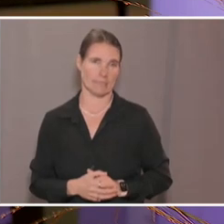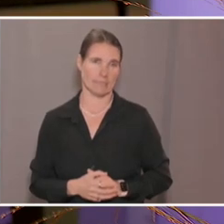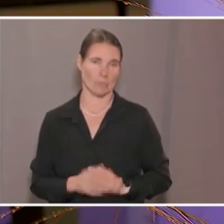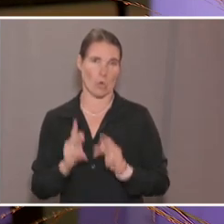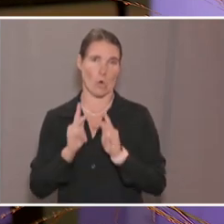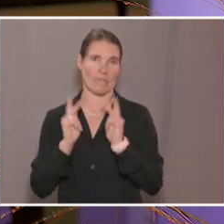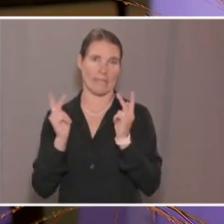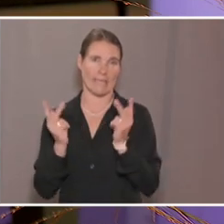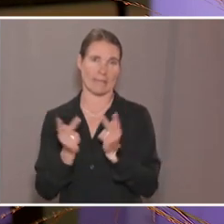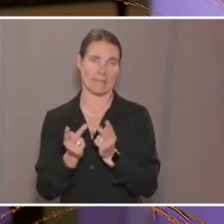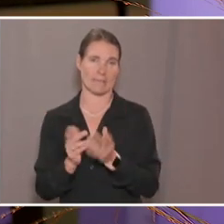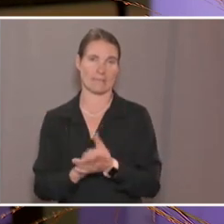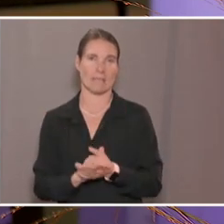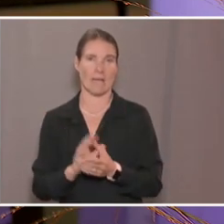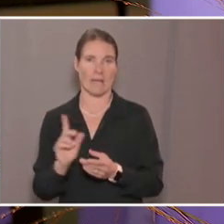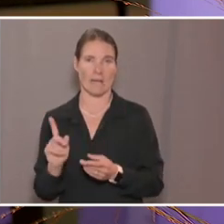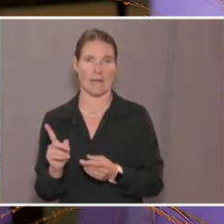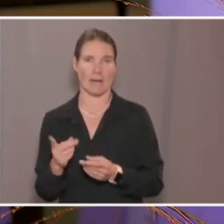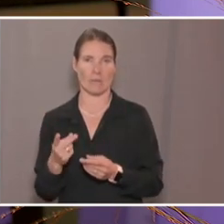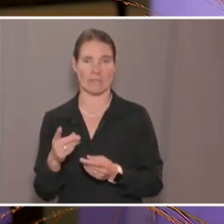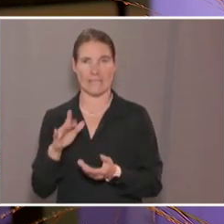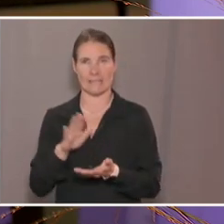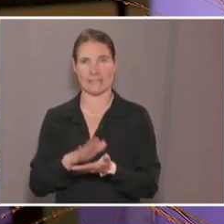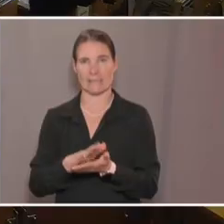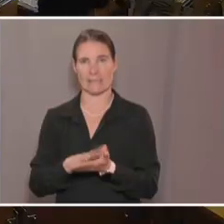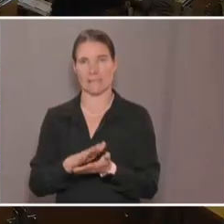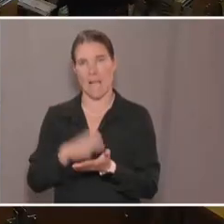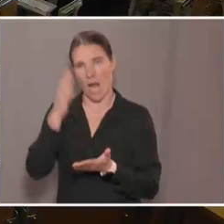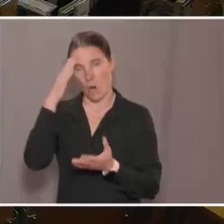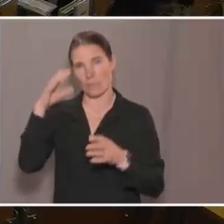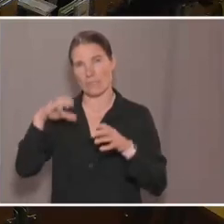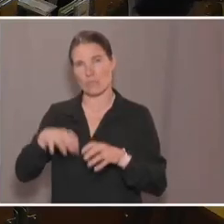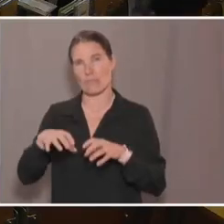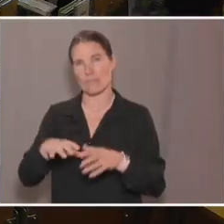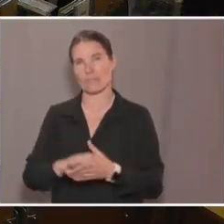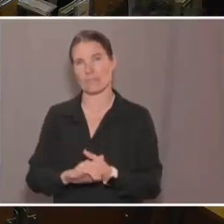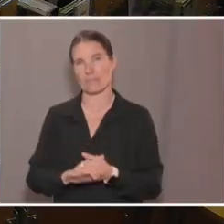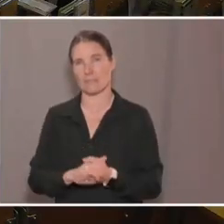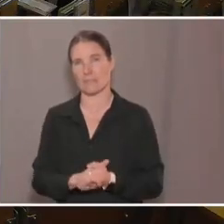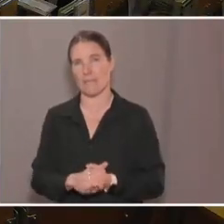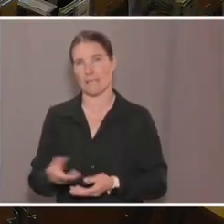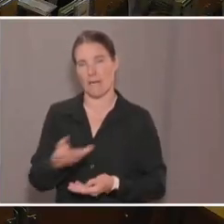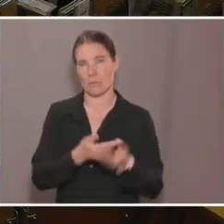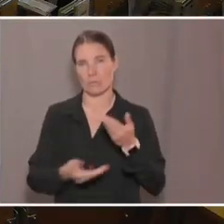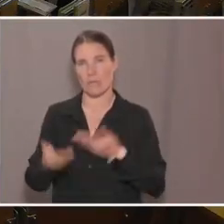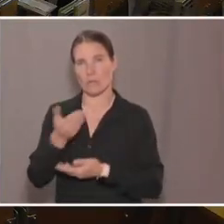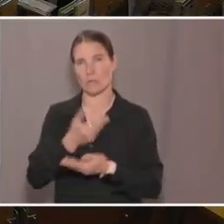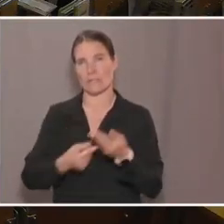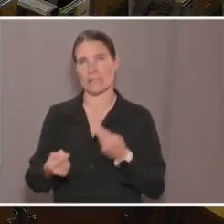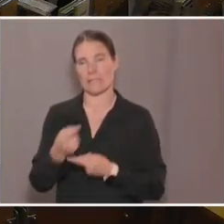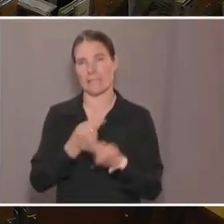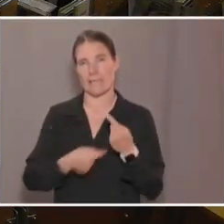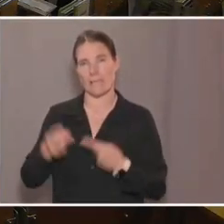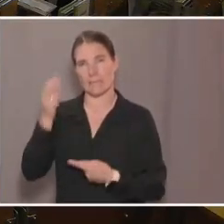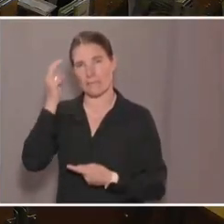Konferenzen. Auch das ist ja ein Kerngeschäft akademischer Tätigkeit, nämlich der Austausch innerhalb der Scientific